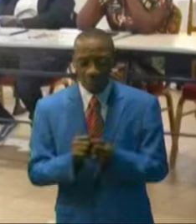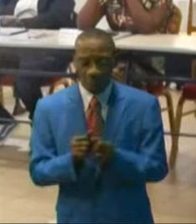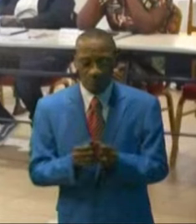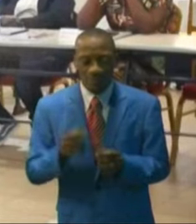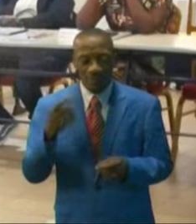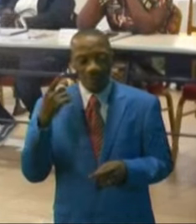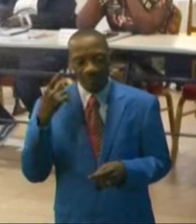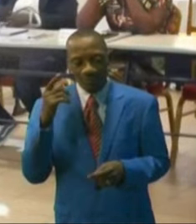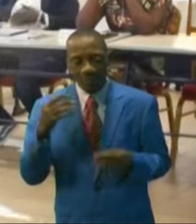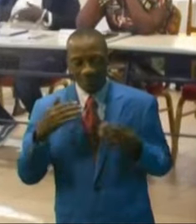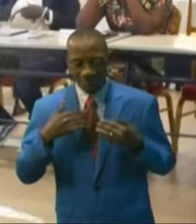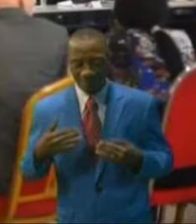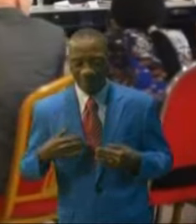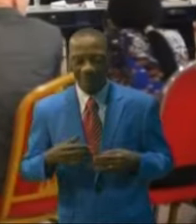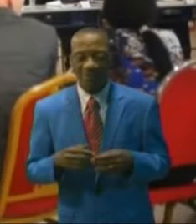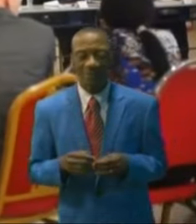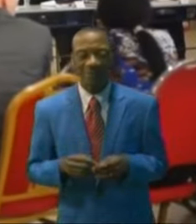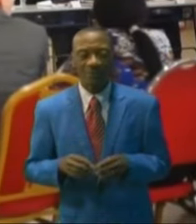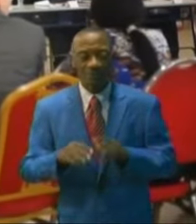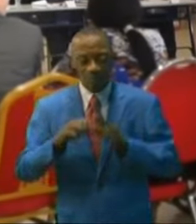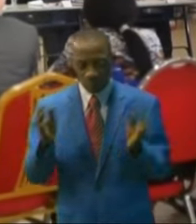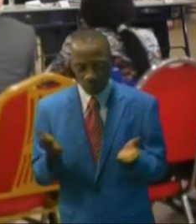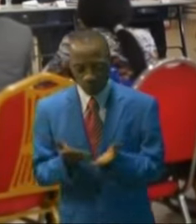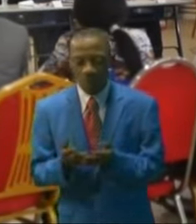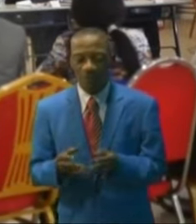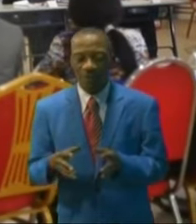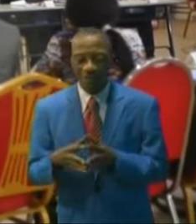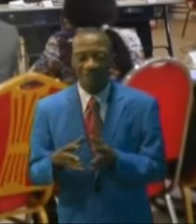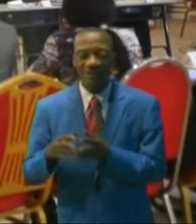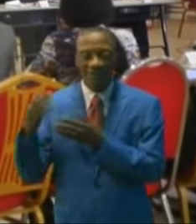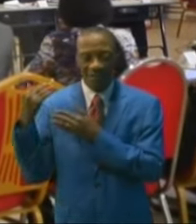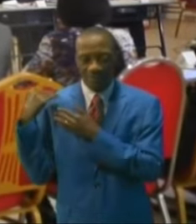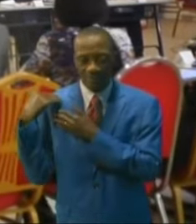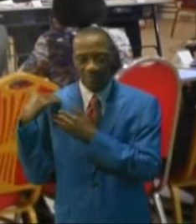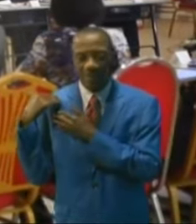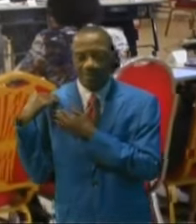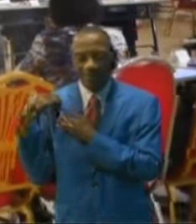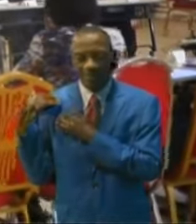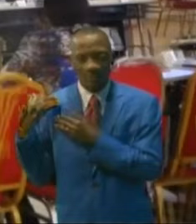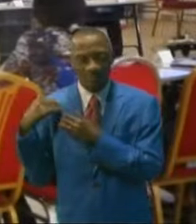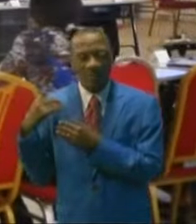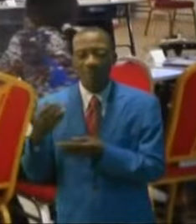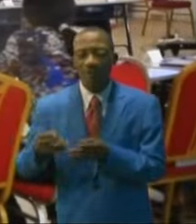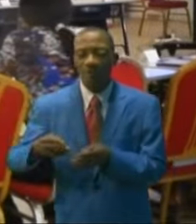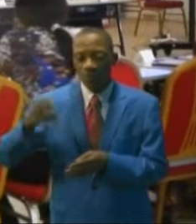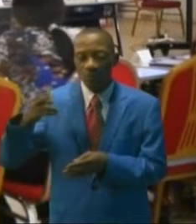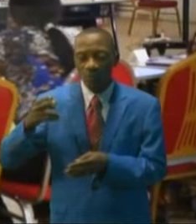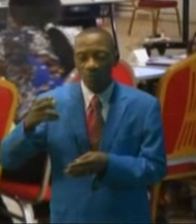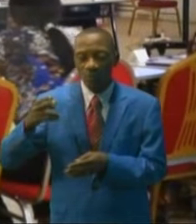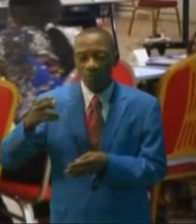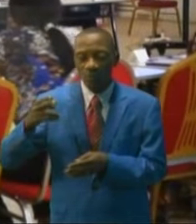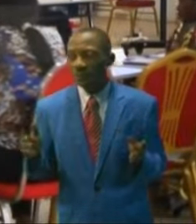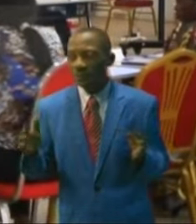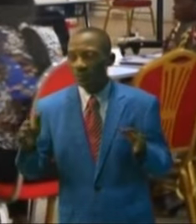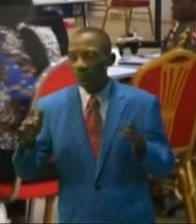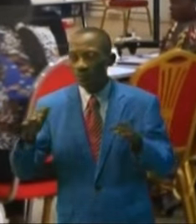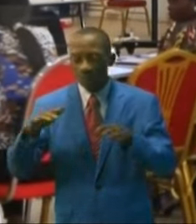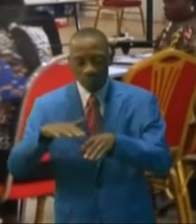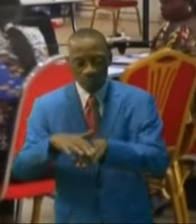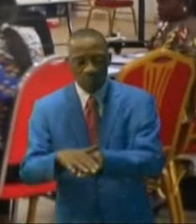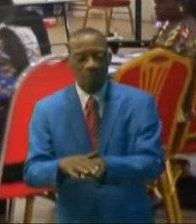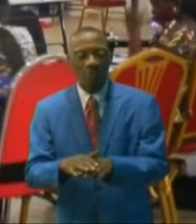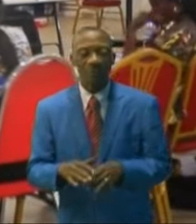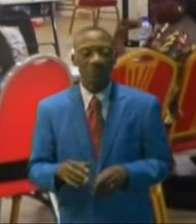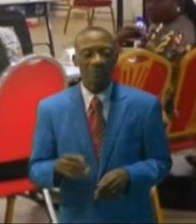Pendant 10 jours, ces directeurs, cadres et agents de l'ONEM du Haut-Katanga, ceux venus d'autres provinces, notamment de